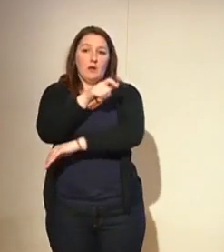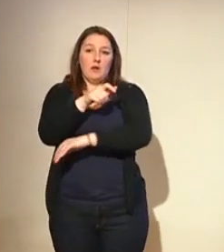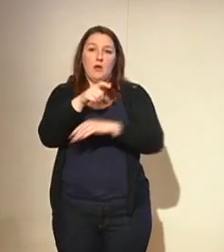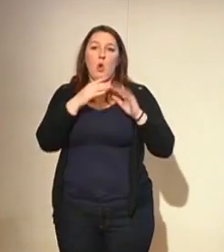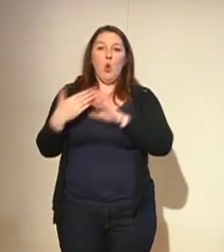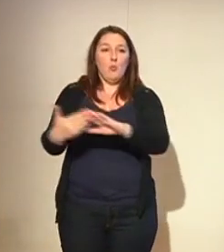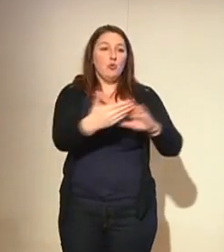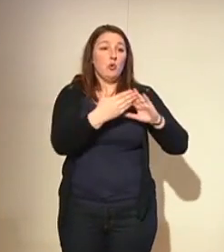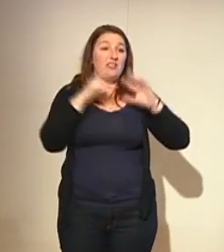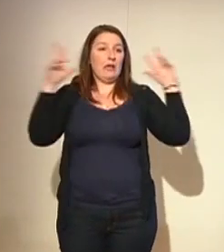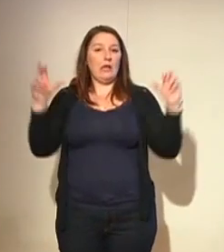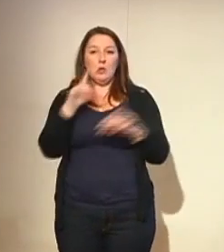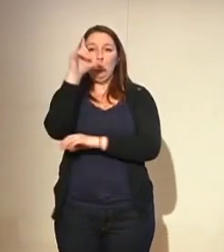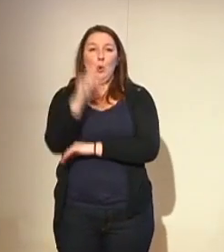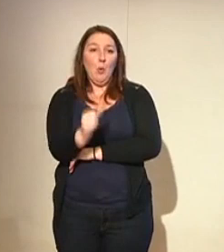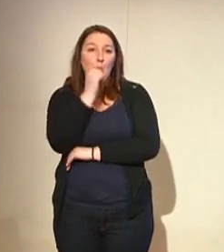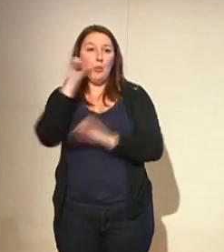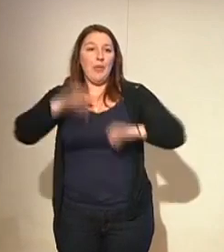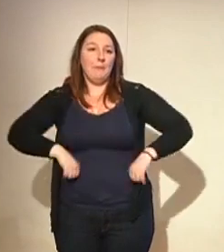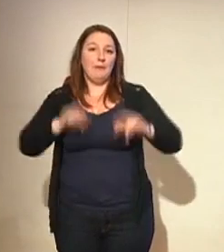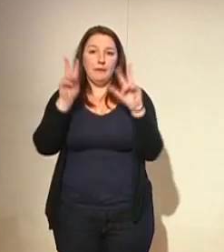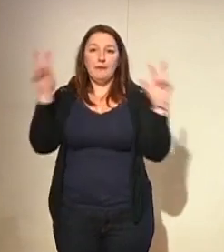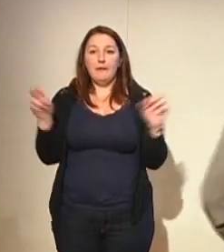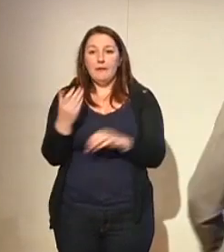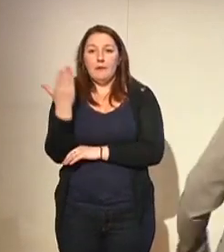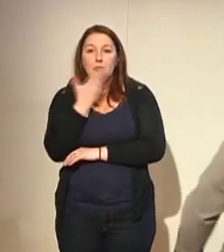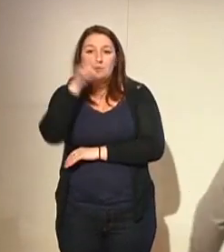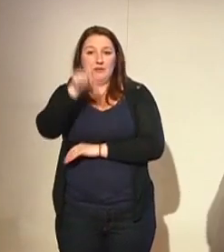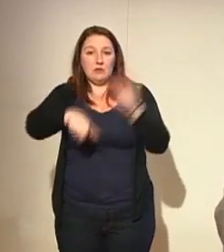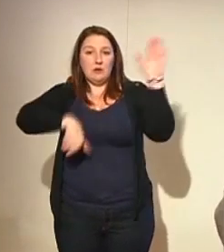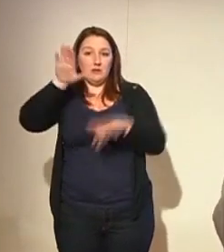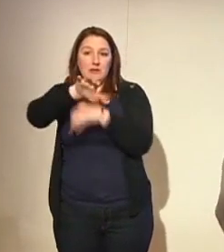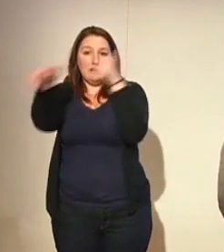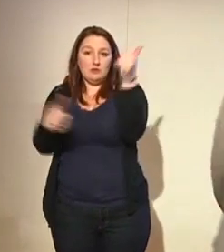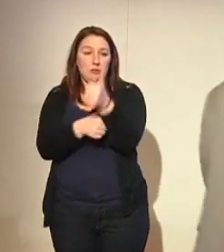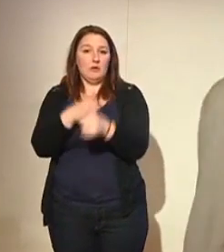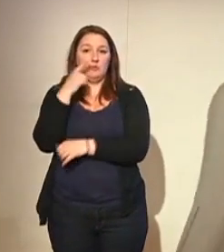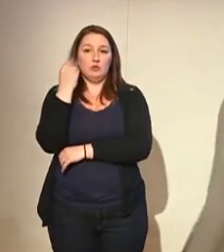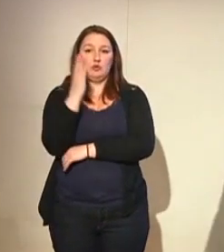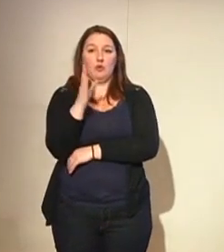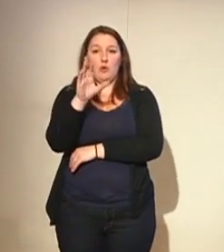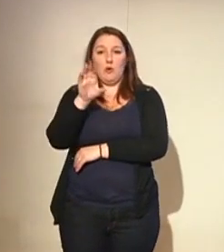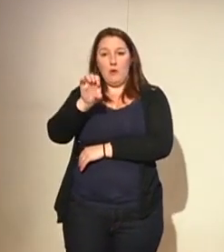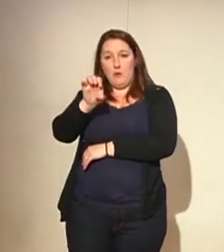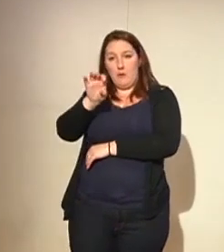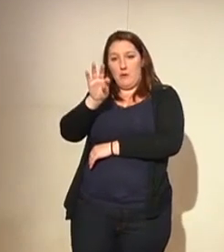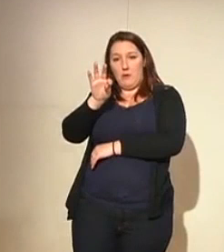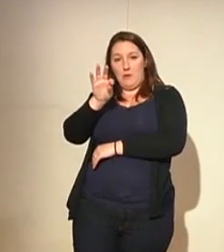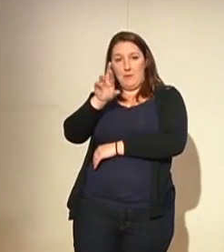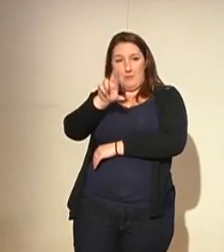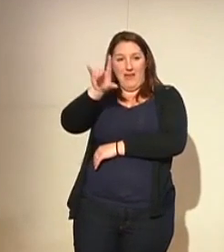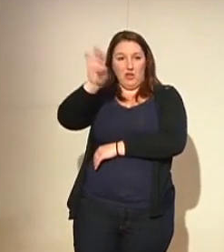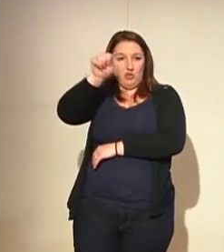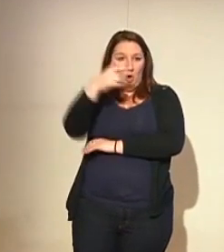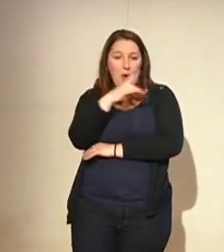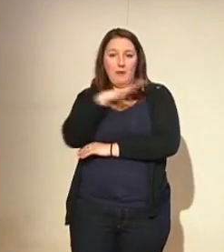l'eau potable il nous faut un candidat avec une suppléante Monsieur Bertrand et madame Martin sont candidat monsieur